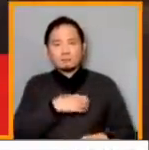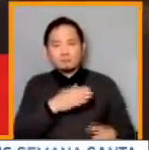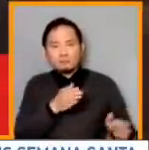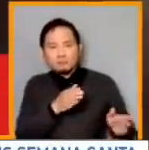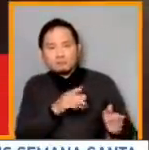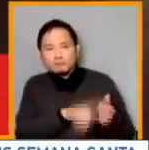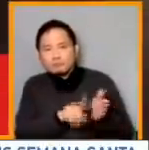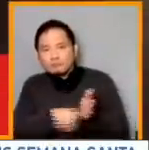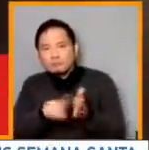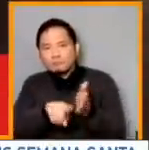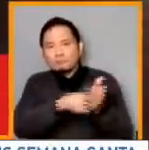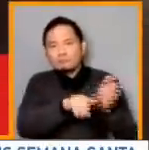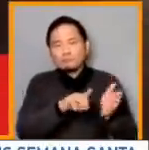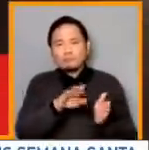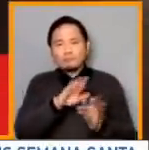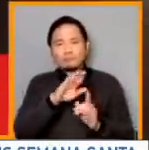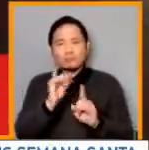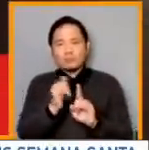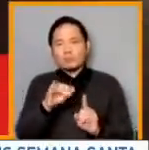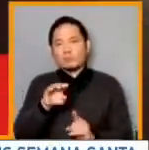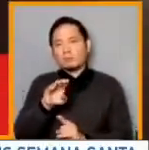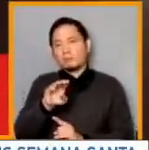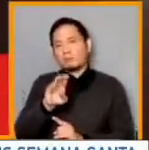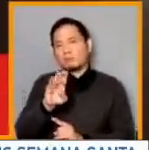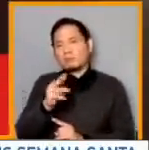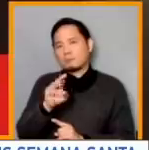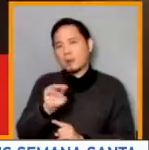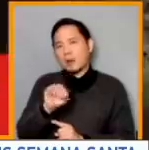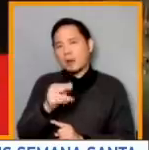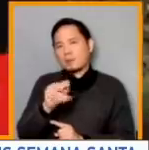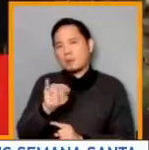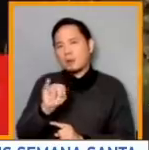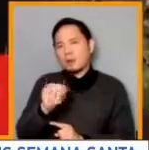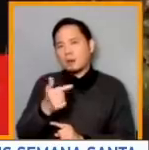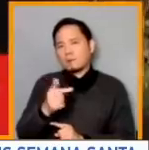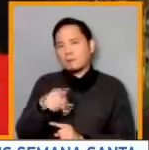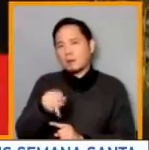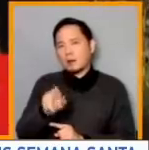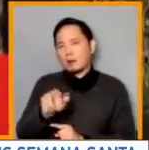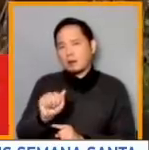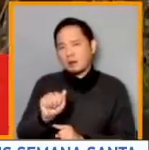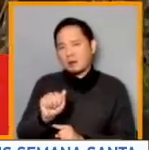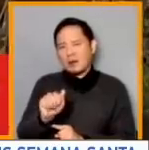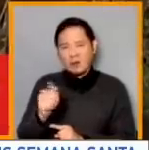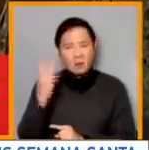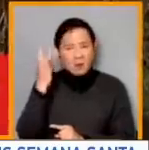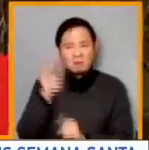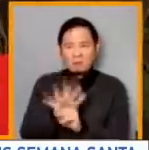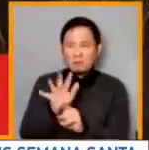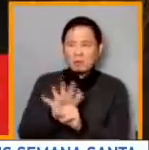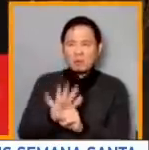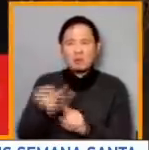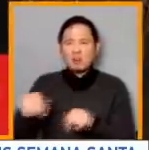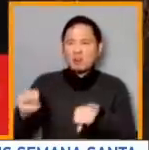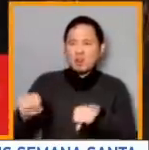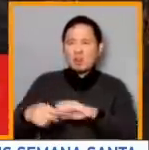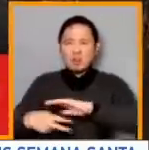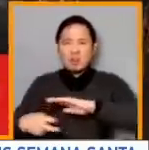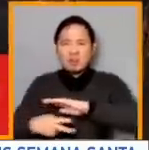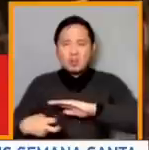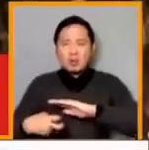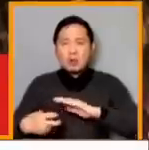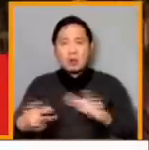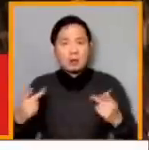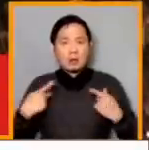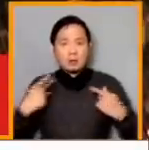barangay Mahabang Parang. Nagkaroon daw kasi ng insidente ng pagnanakaw ng motorsiklo sa isang subdivision. Sa kasagsagan ng checkpoint, dumating ang isang